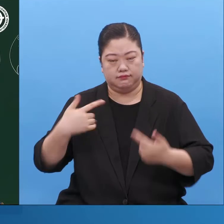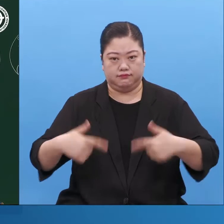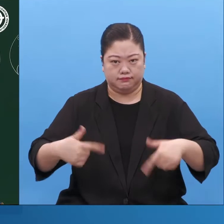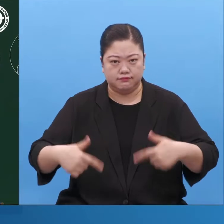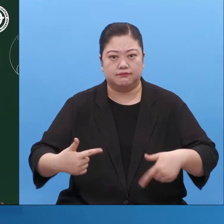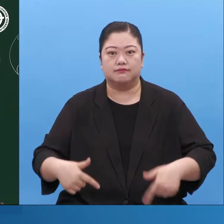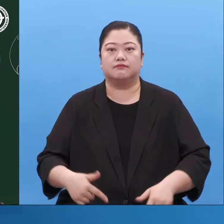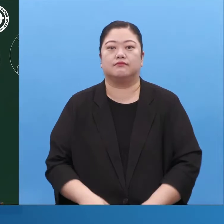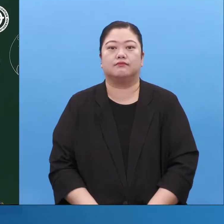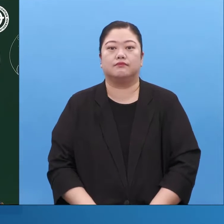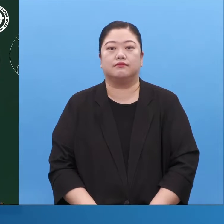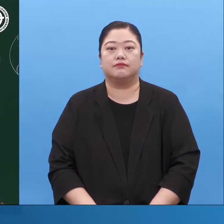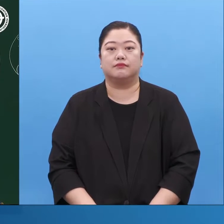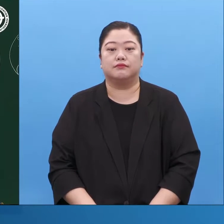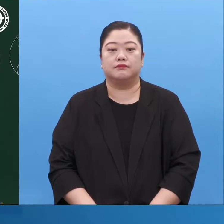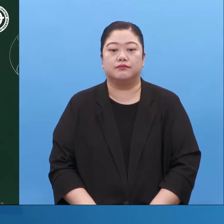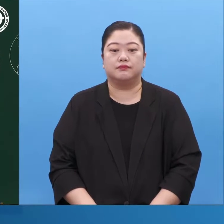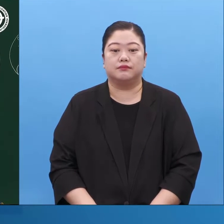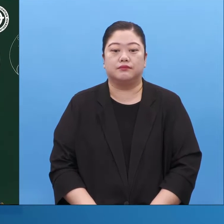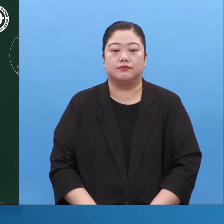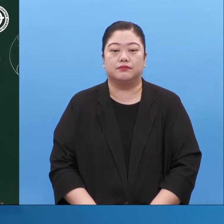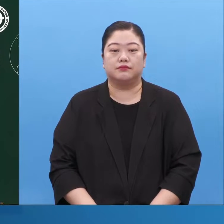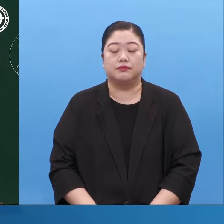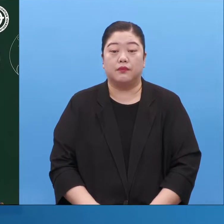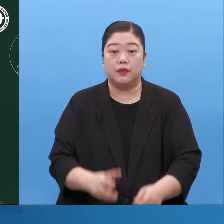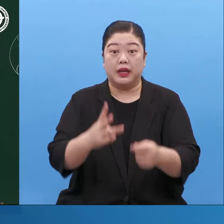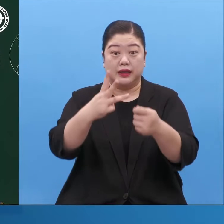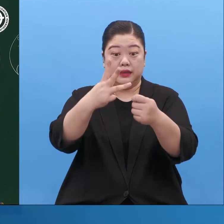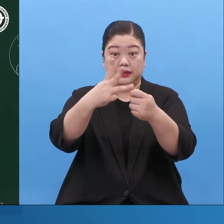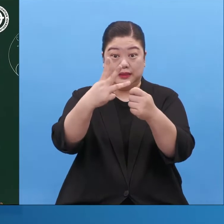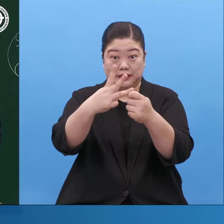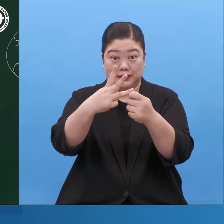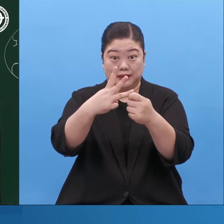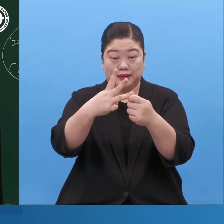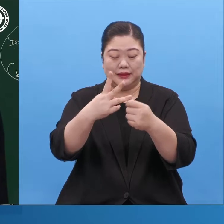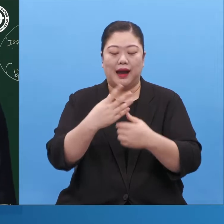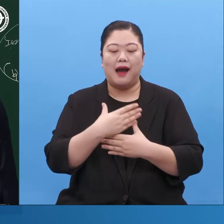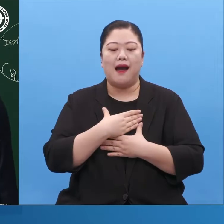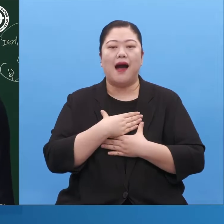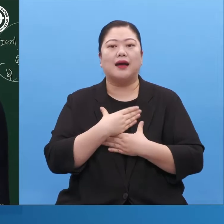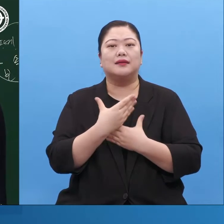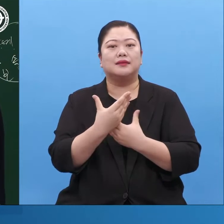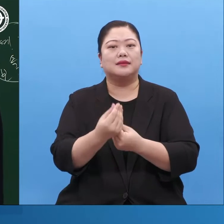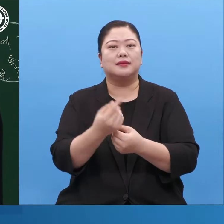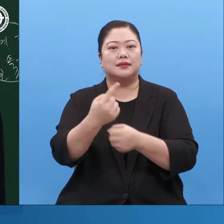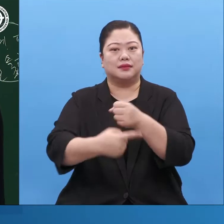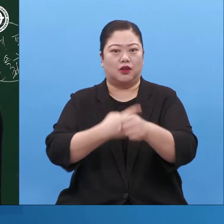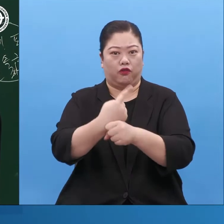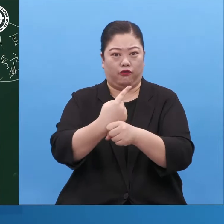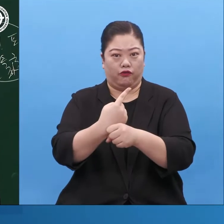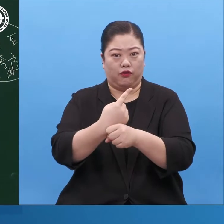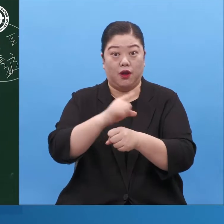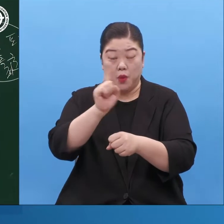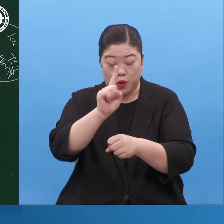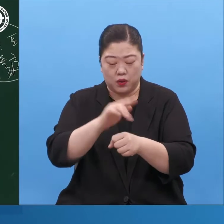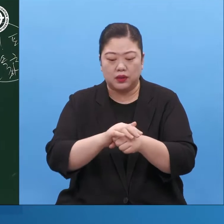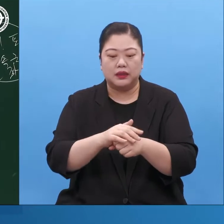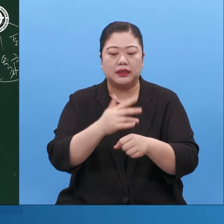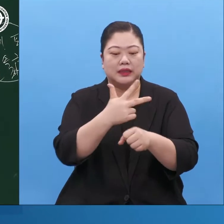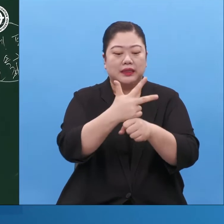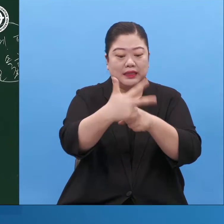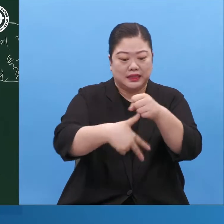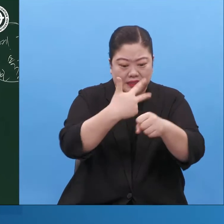땅도 육념만 하면 시게 합니다 그리고 이 사람들은 땅도 육념만 시게 합니다 이게 일곱분